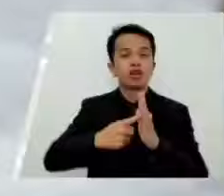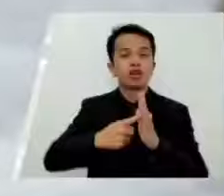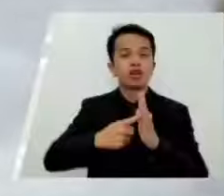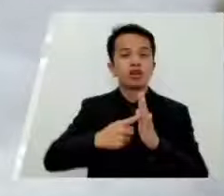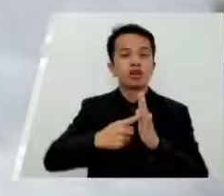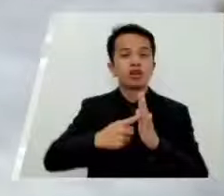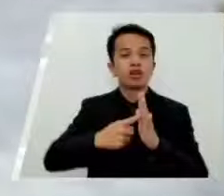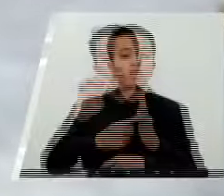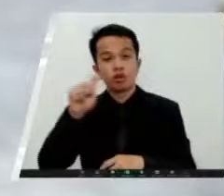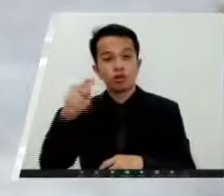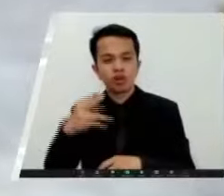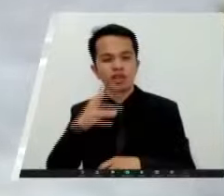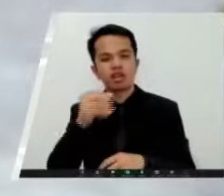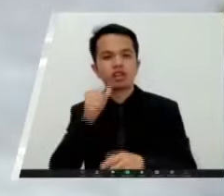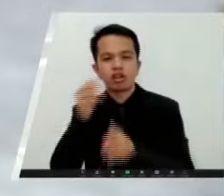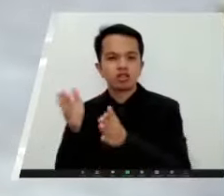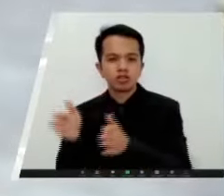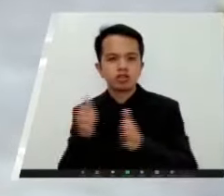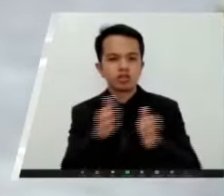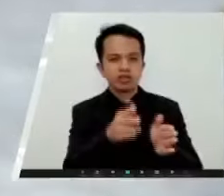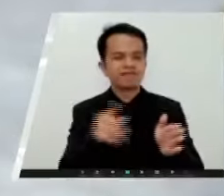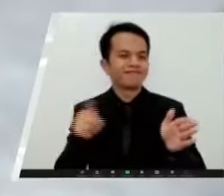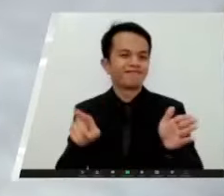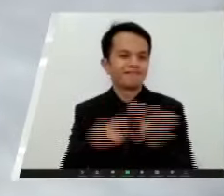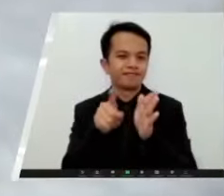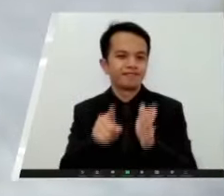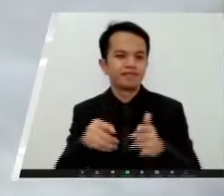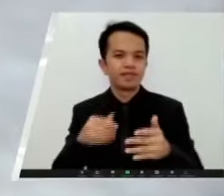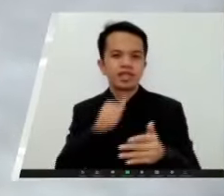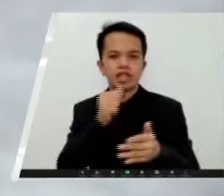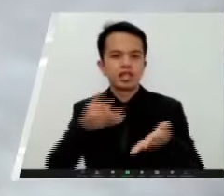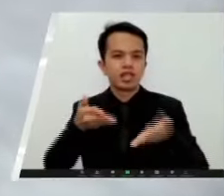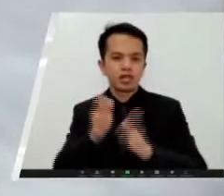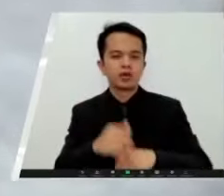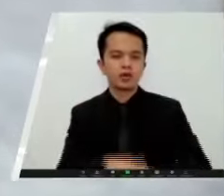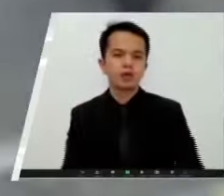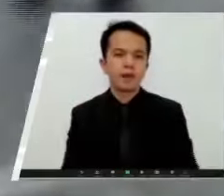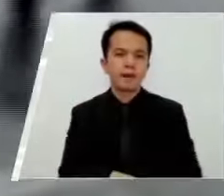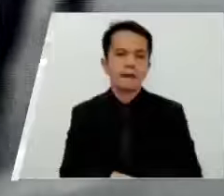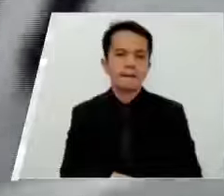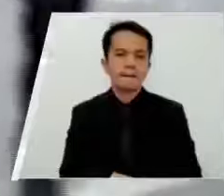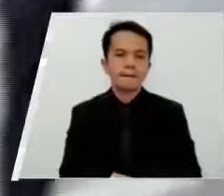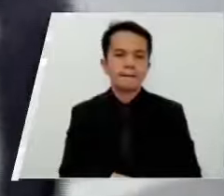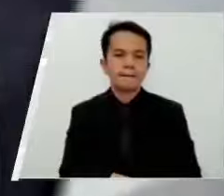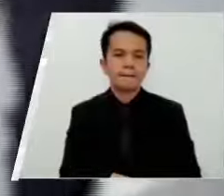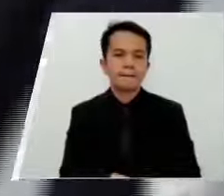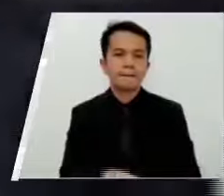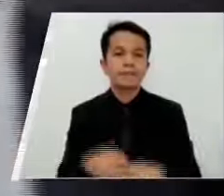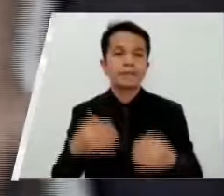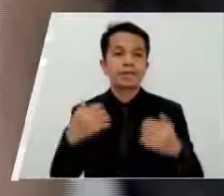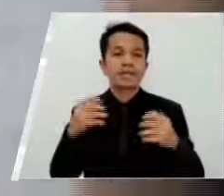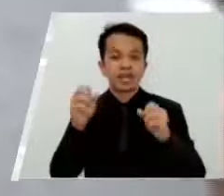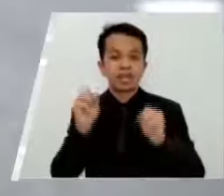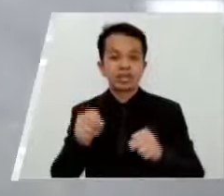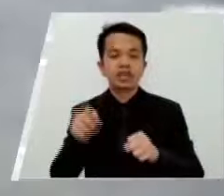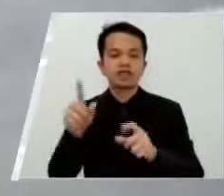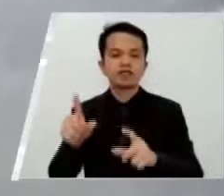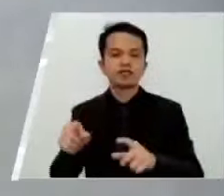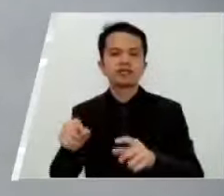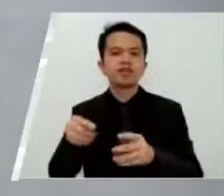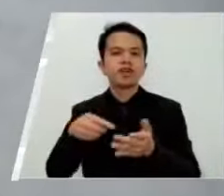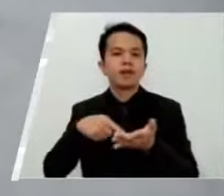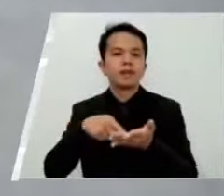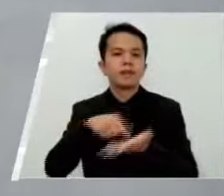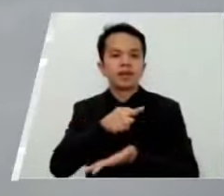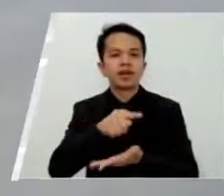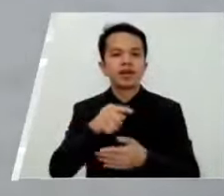iba pang kalsadang maaaring tukuyin ng MMDA. May multang 2,500 pesos ang mga